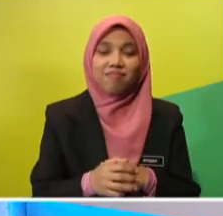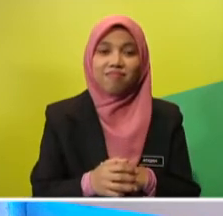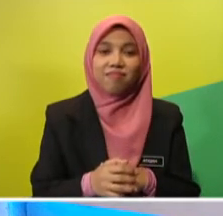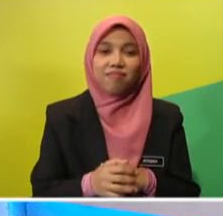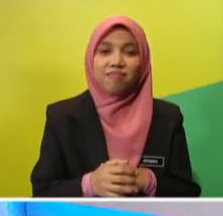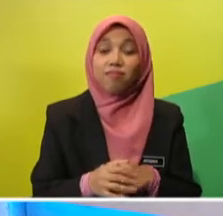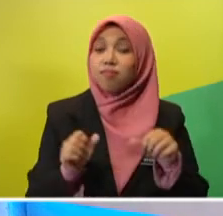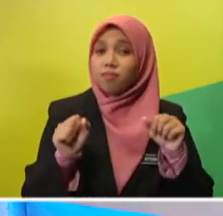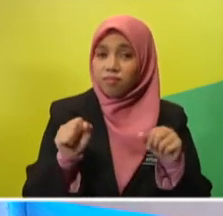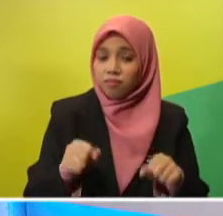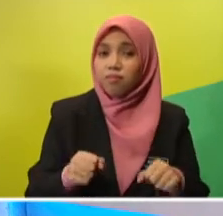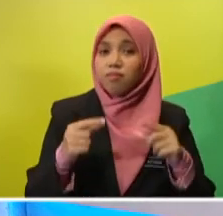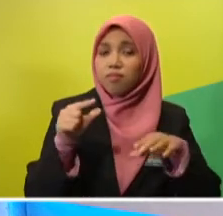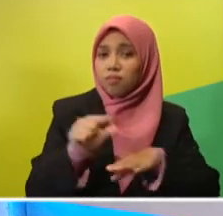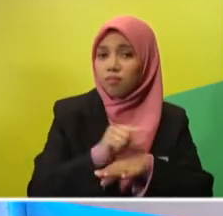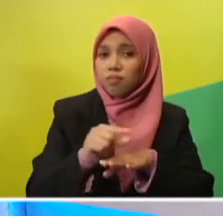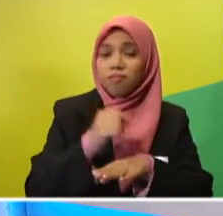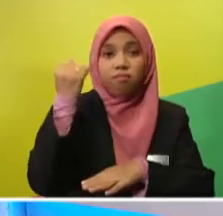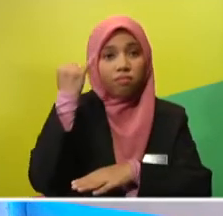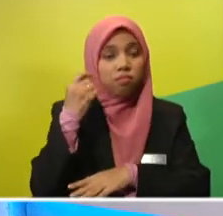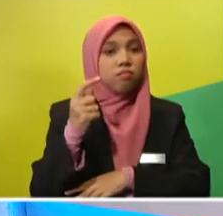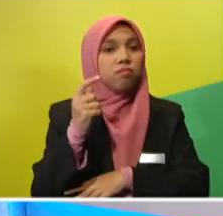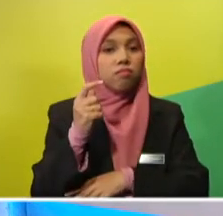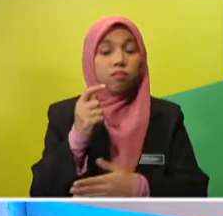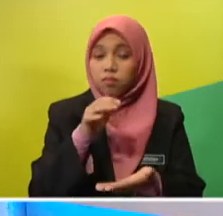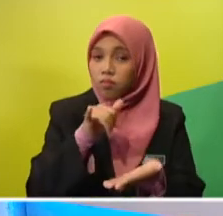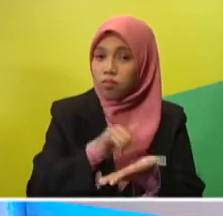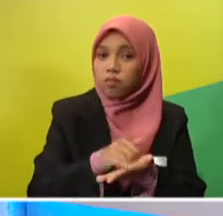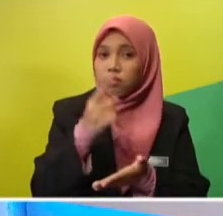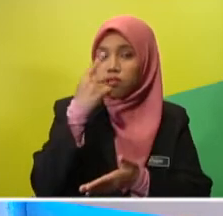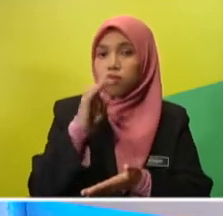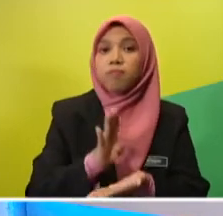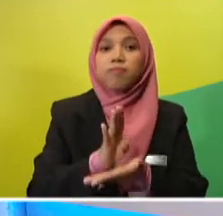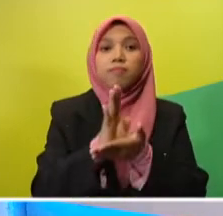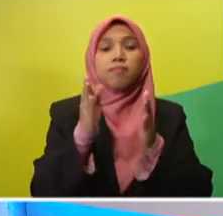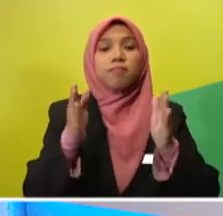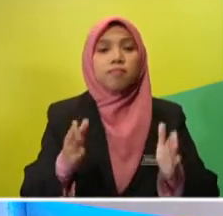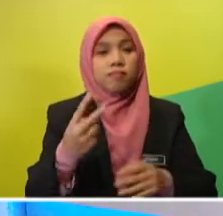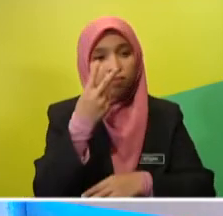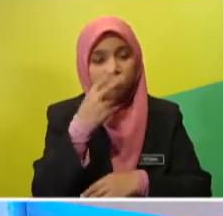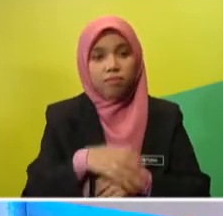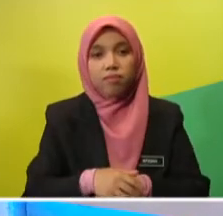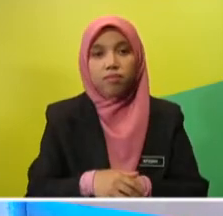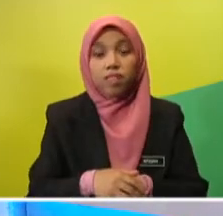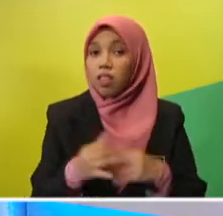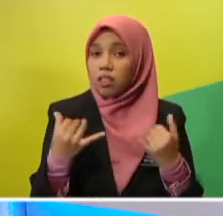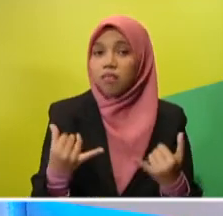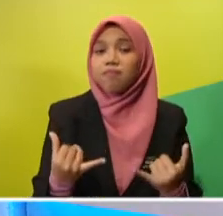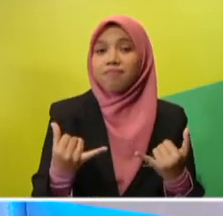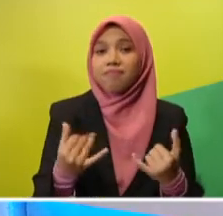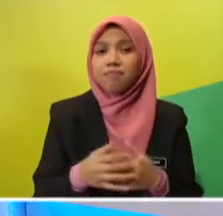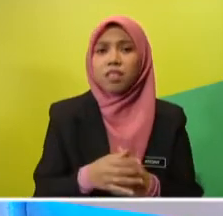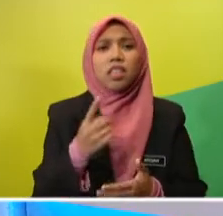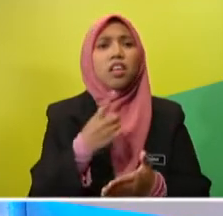kalau kita berdepan dengan mana-mana individu yang berkeperluan khas. Baik cikgu, untuk segmen seterusnya, apa lagi